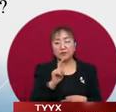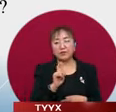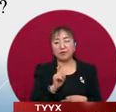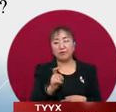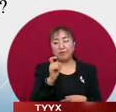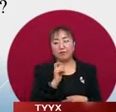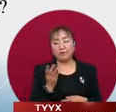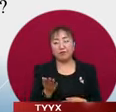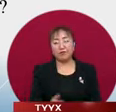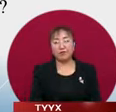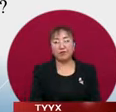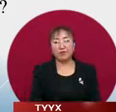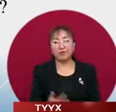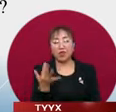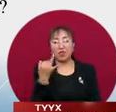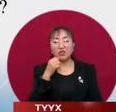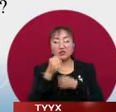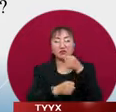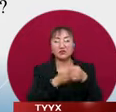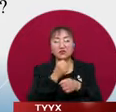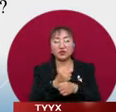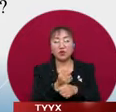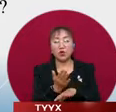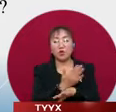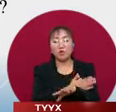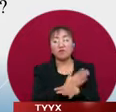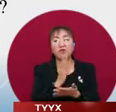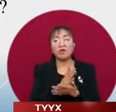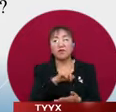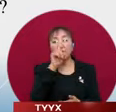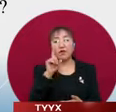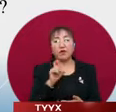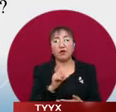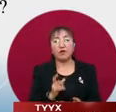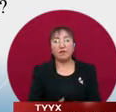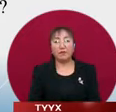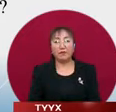Эртний Ром одоогоос хэдэн жилийн өмнө оршин тогтнож байсан бэ?